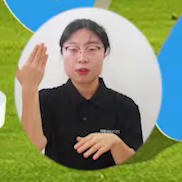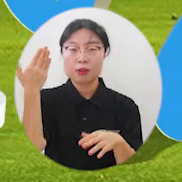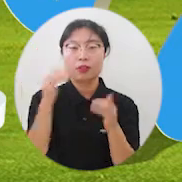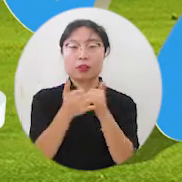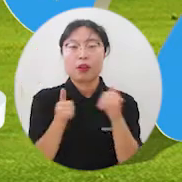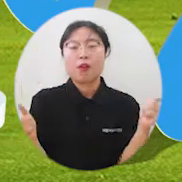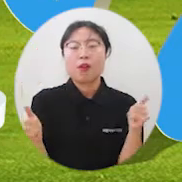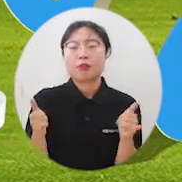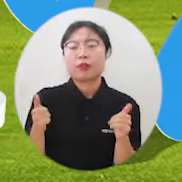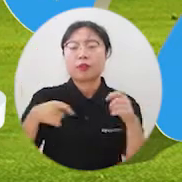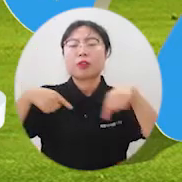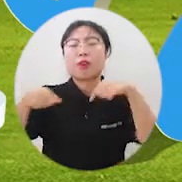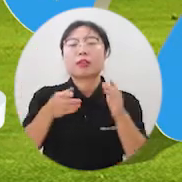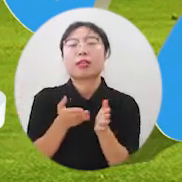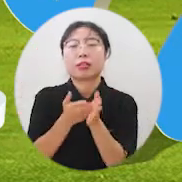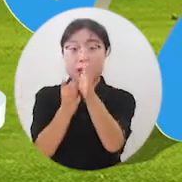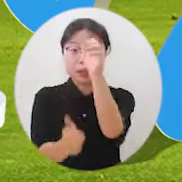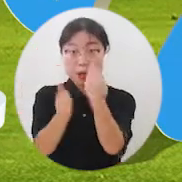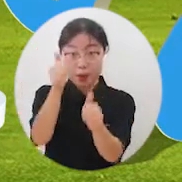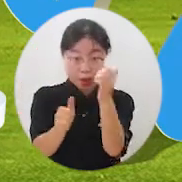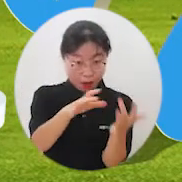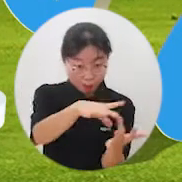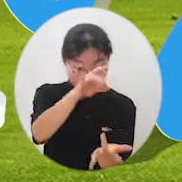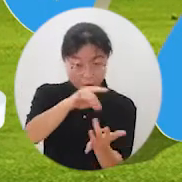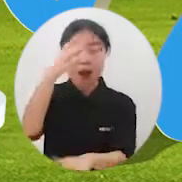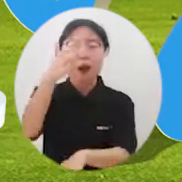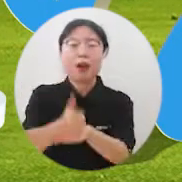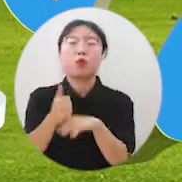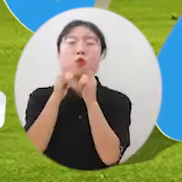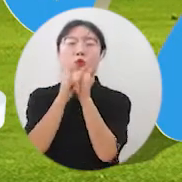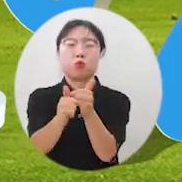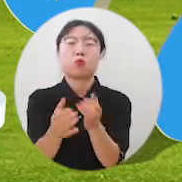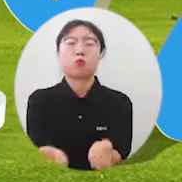의영시 청년정책제안대회의 시상식이 열렸습니다.